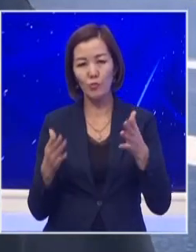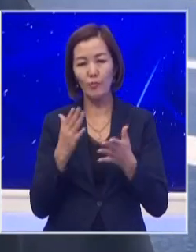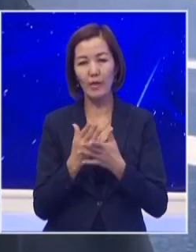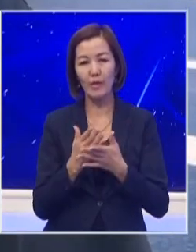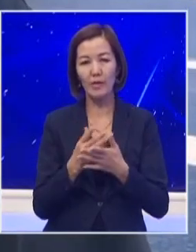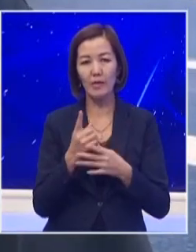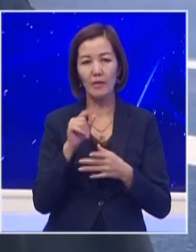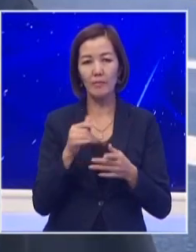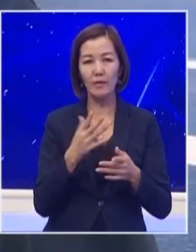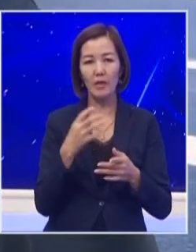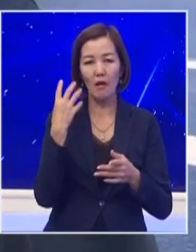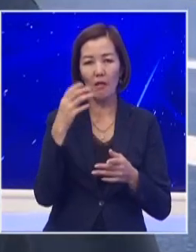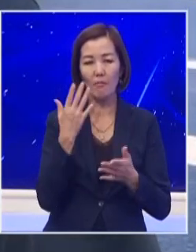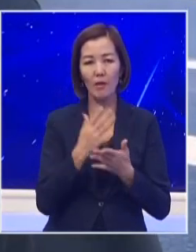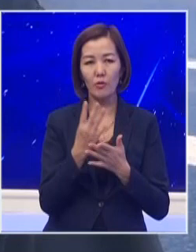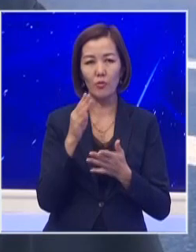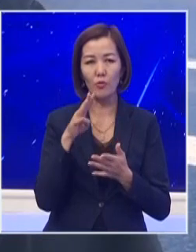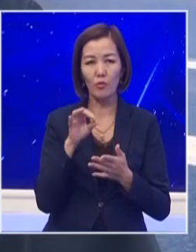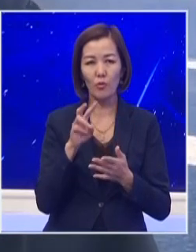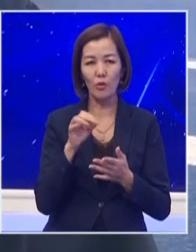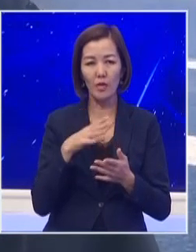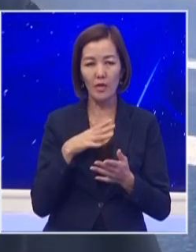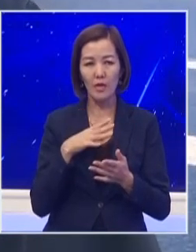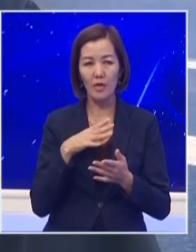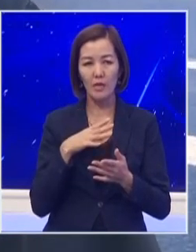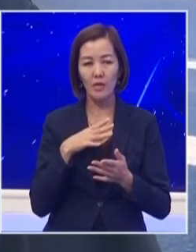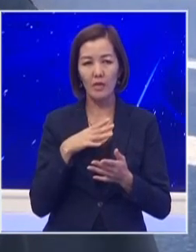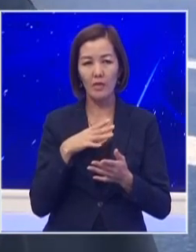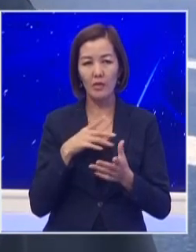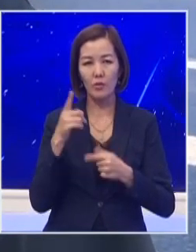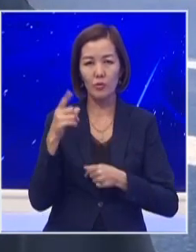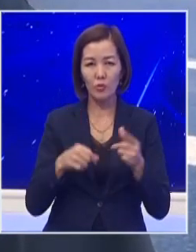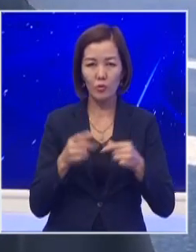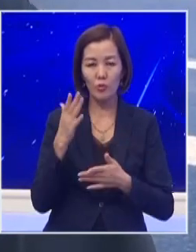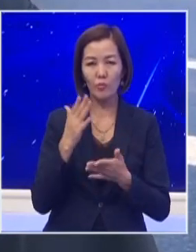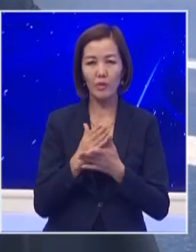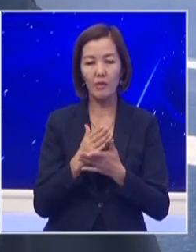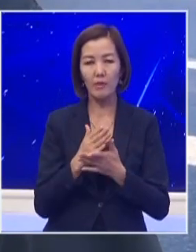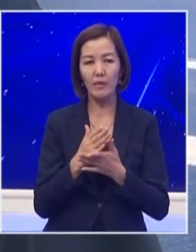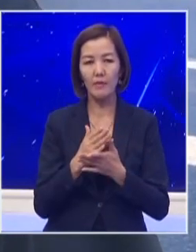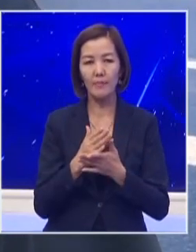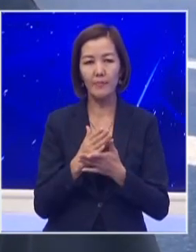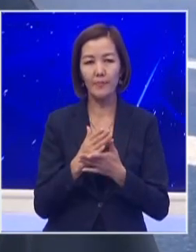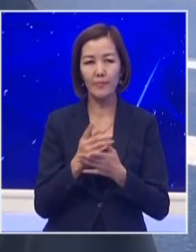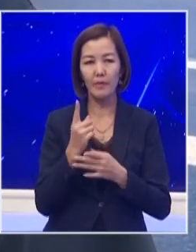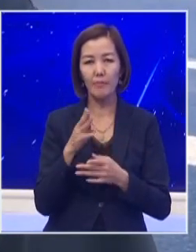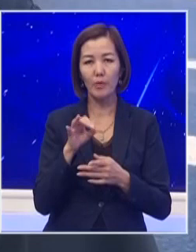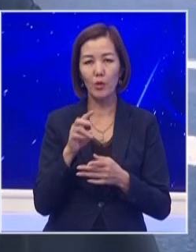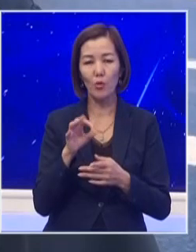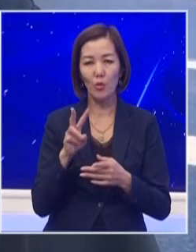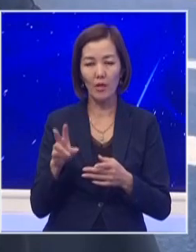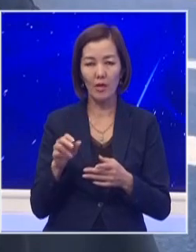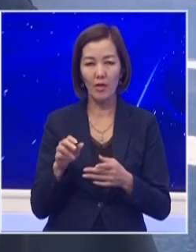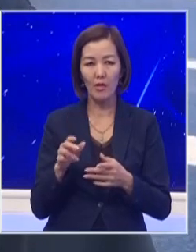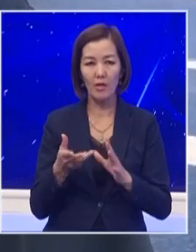тонна, алма 4 тонна, соның кейін сүт өнімдері бар тағы да 1 тоннаға жуық.